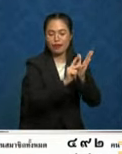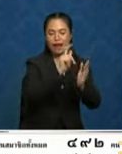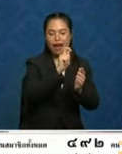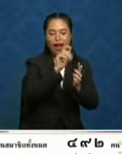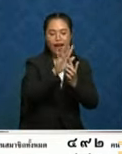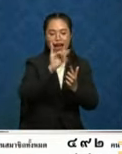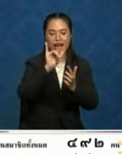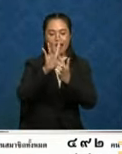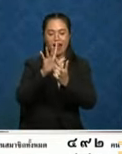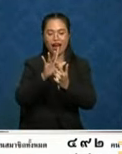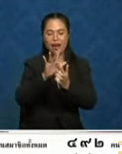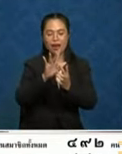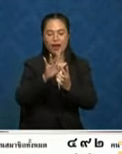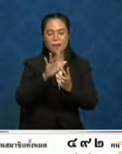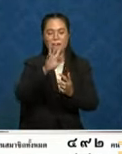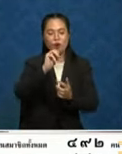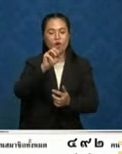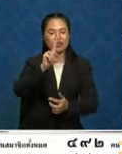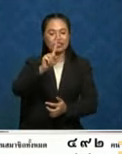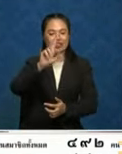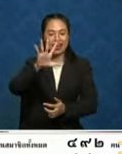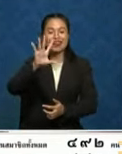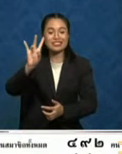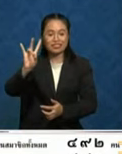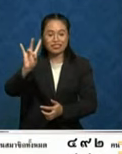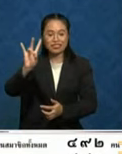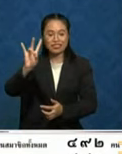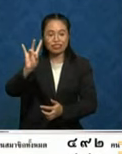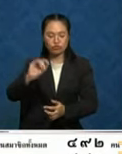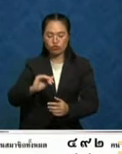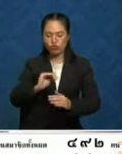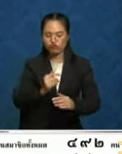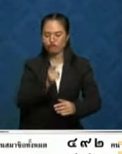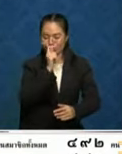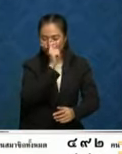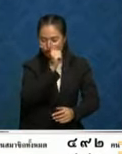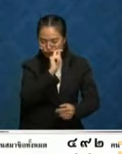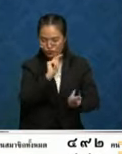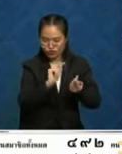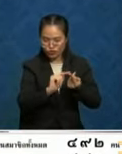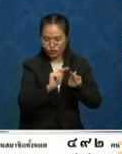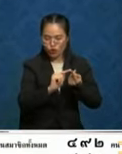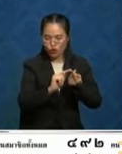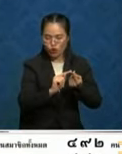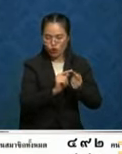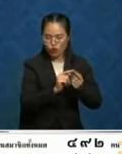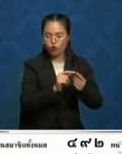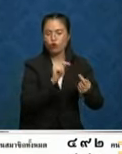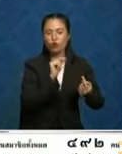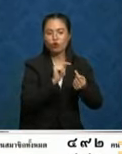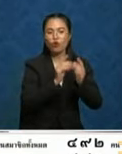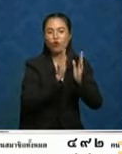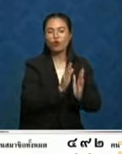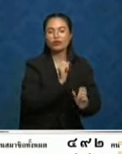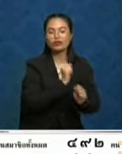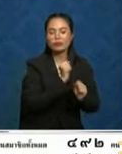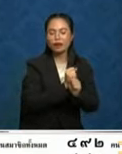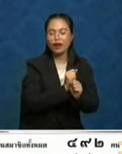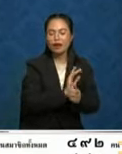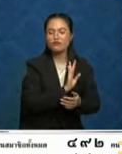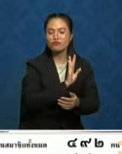157จะต้องอยู่ภายใต้การกำกับของพระยัดว่าด้วยความผิดของพนักงานในองค์การหรือหน่วยงานของ